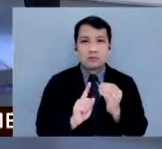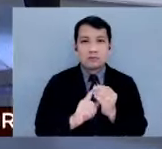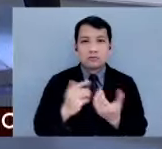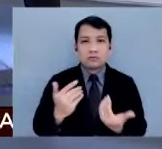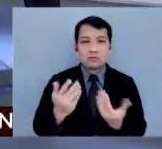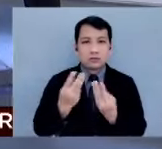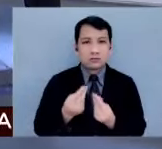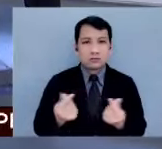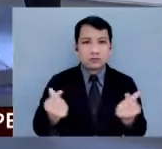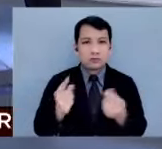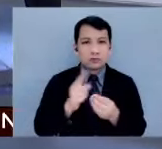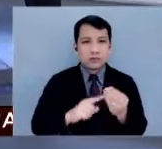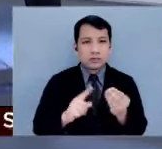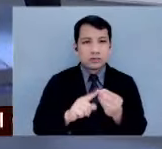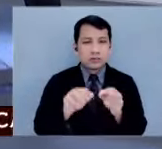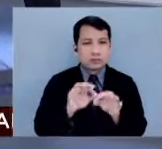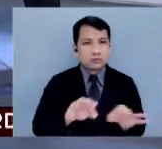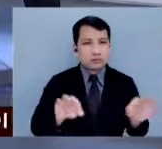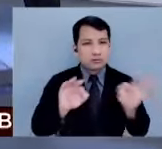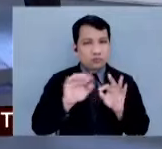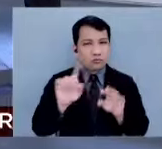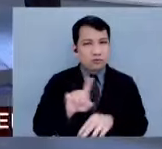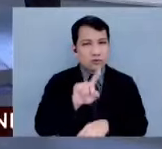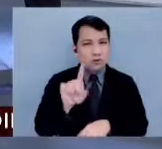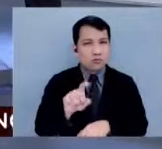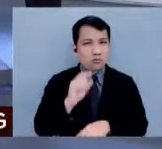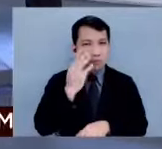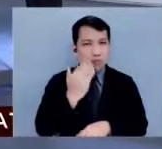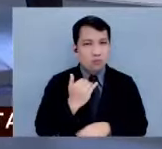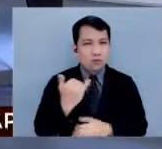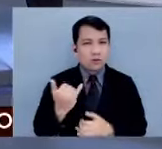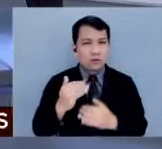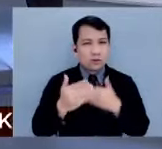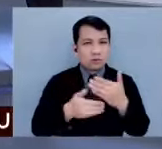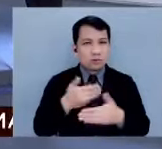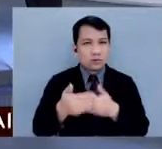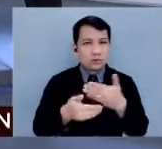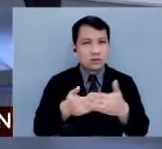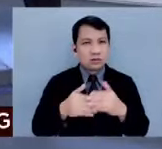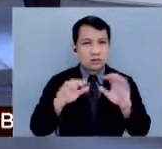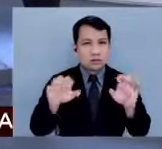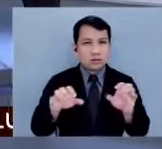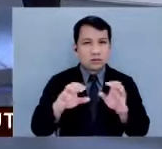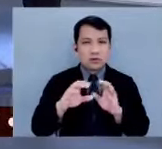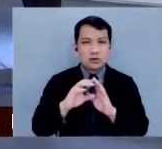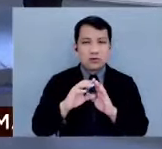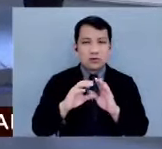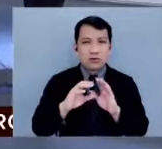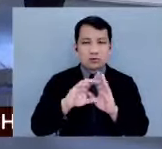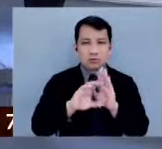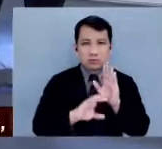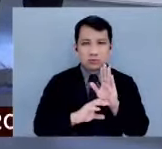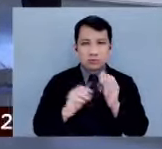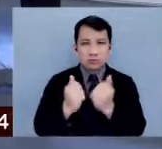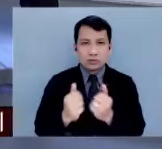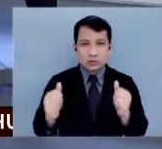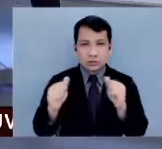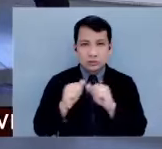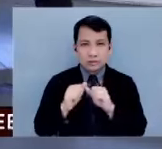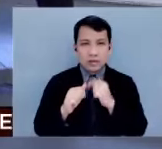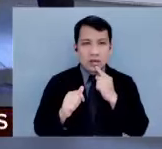ang isang napakalaking tanong kung paano nga ba talaga ang proseso ng Constituent Assembly. Ayon po sa liderato ng